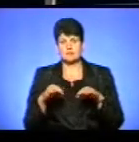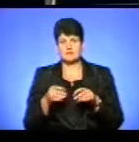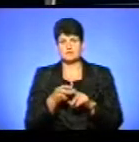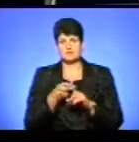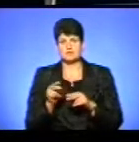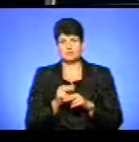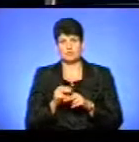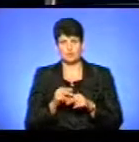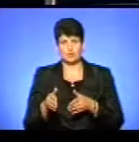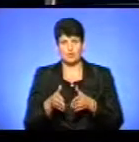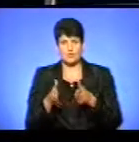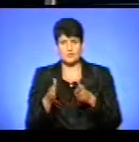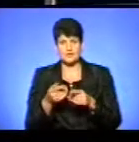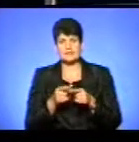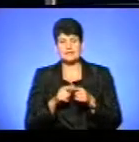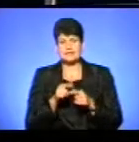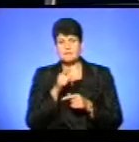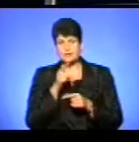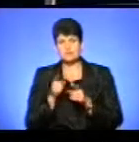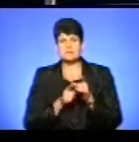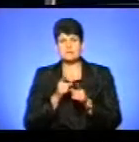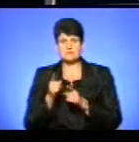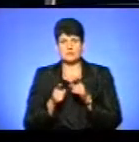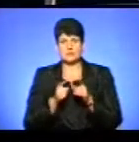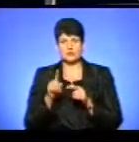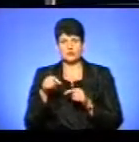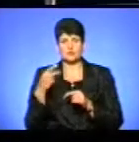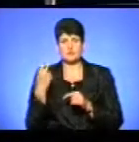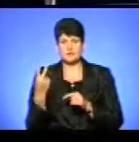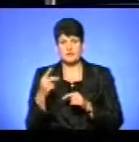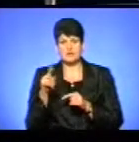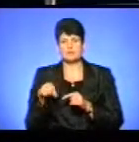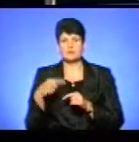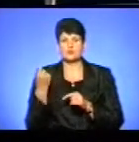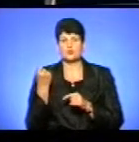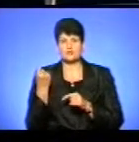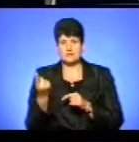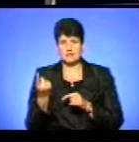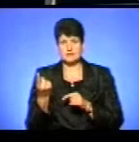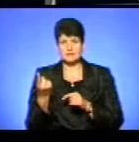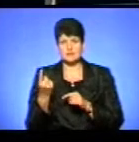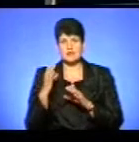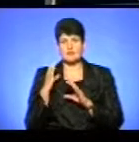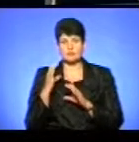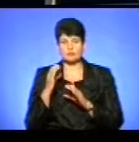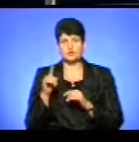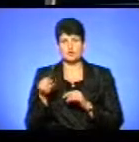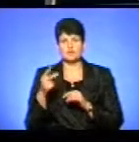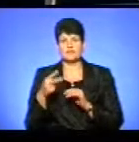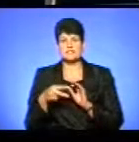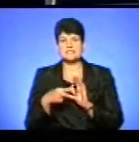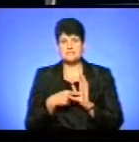дороги. На цей період змінили рух тролейбусів маршруту номер 2 та номер 11, а також маршрутного автобуса номер